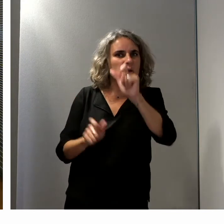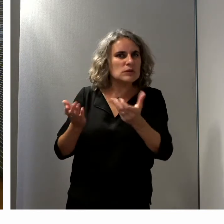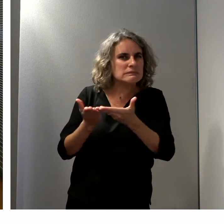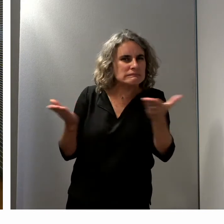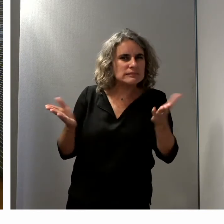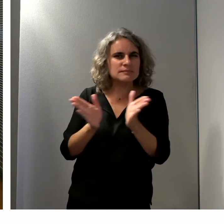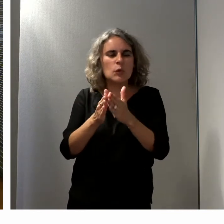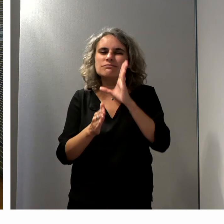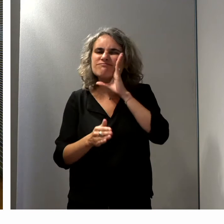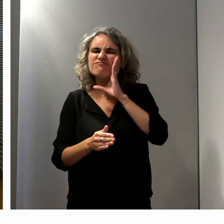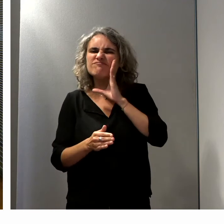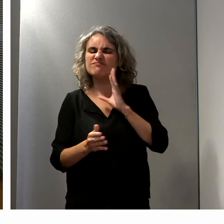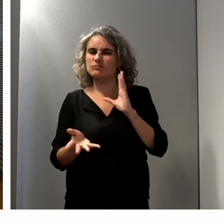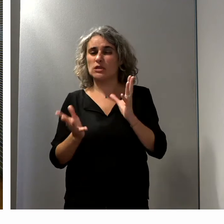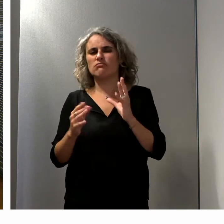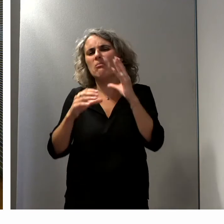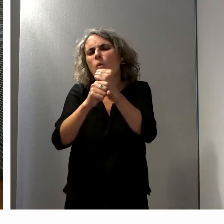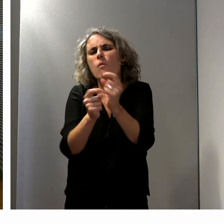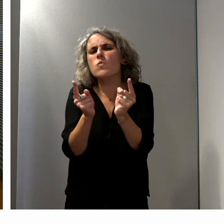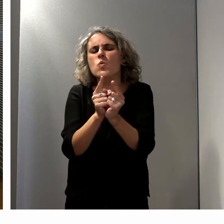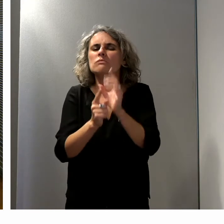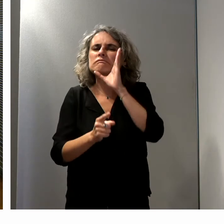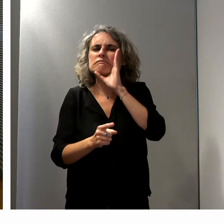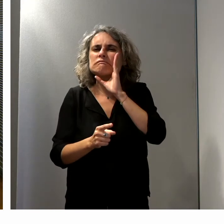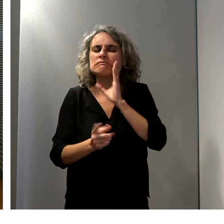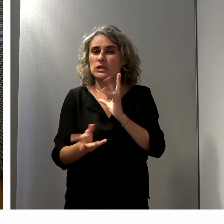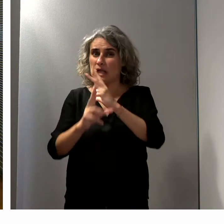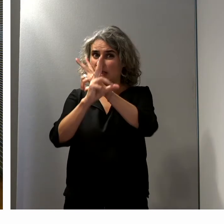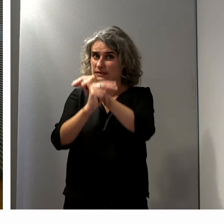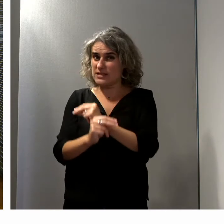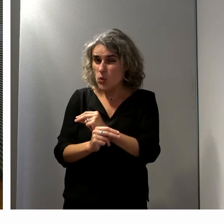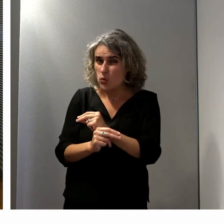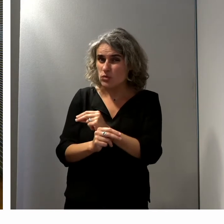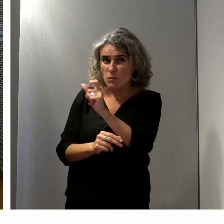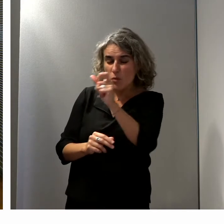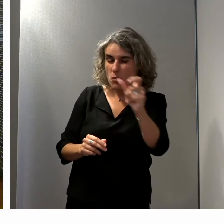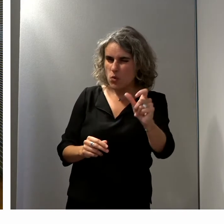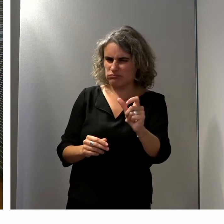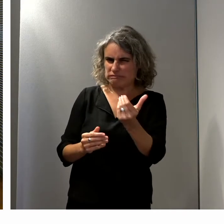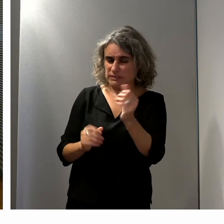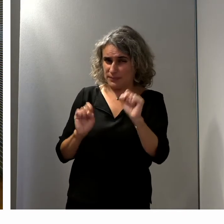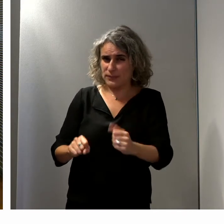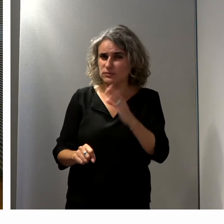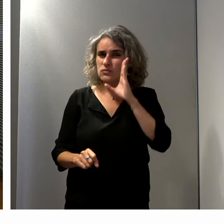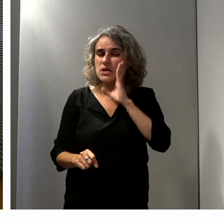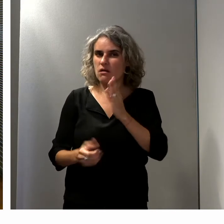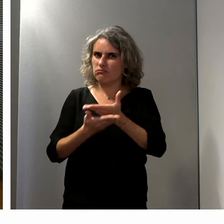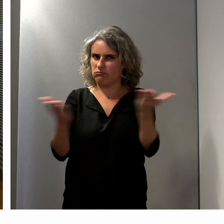pour essayer rapidement, vraiment en peu de temps, de donner une définition pour chacun de ces termes pour que tout le monde sache de quoi on